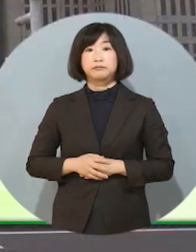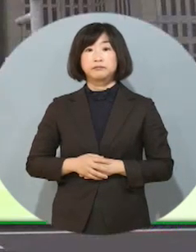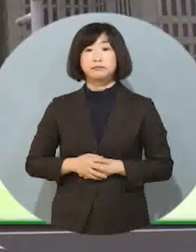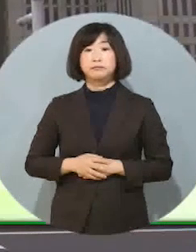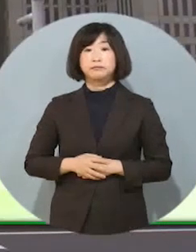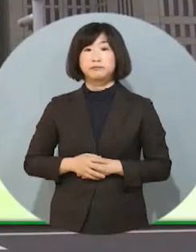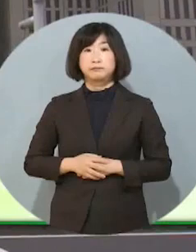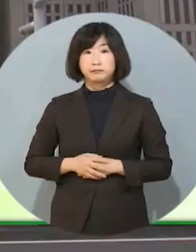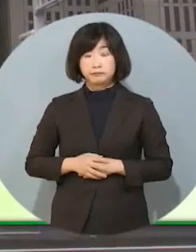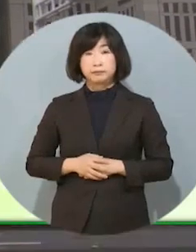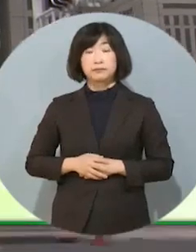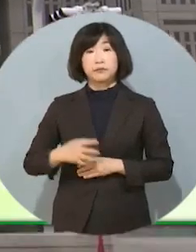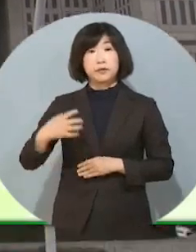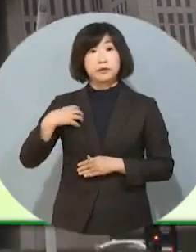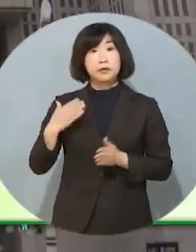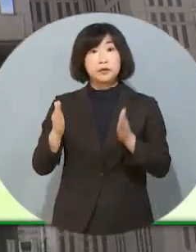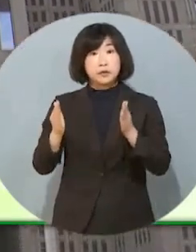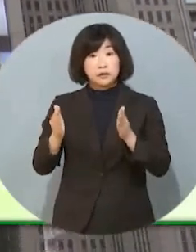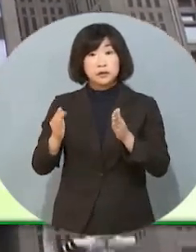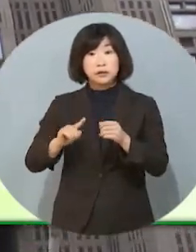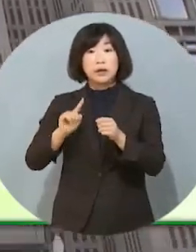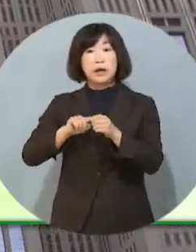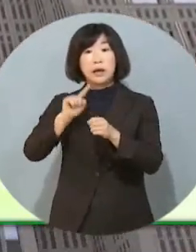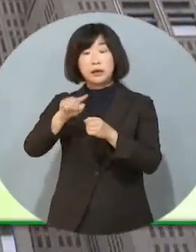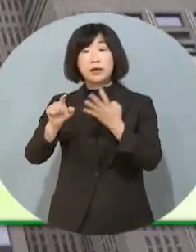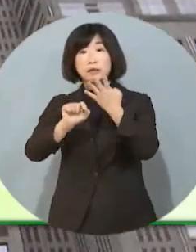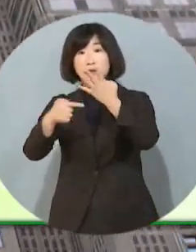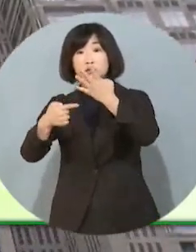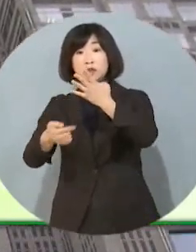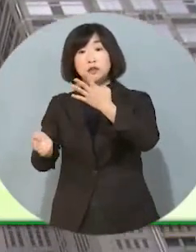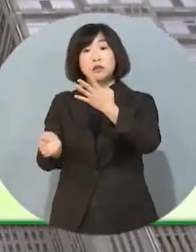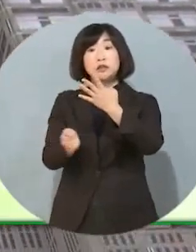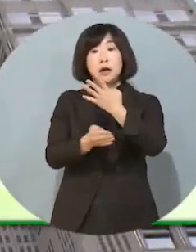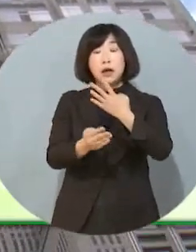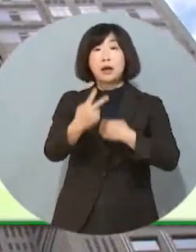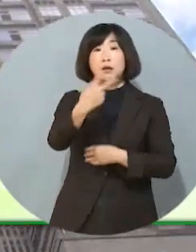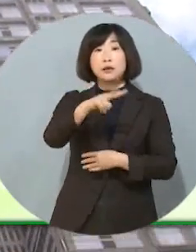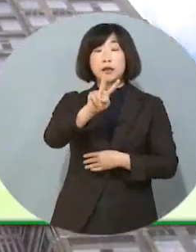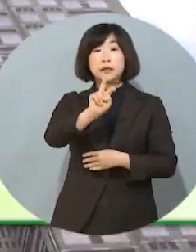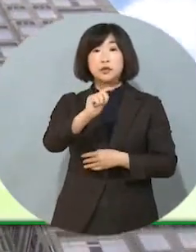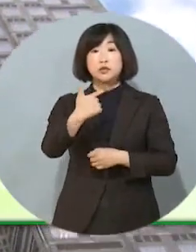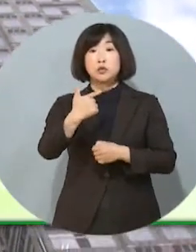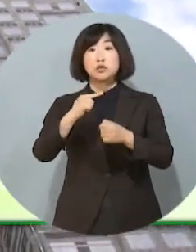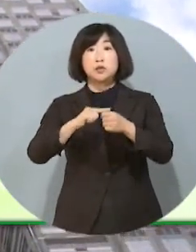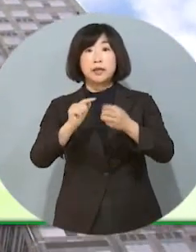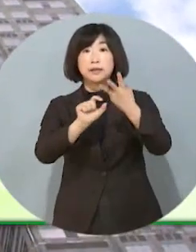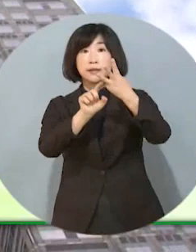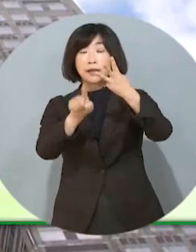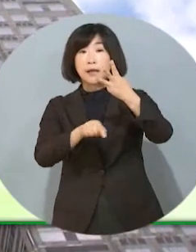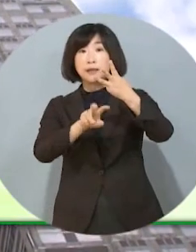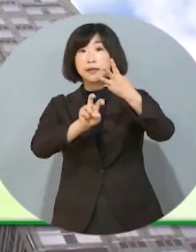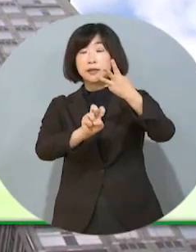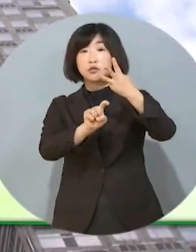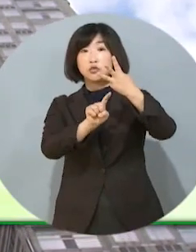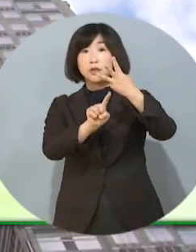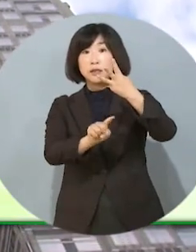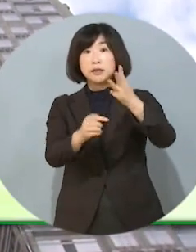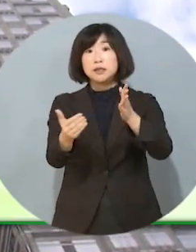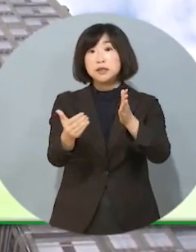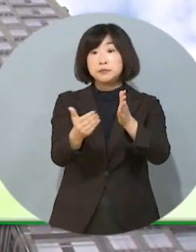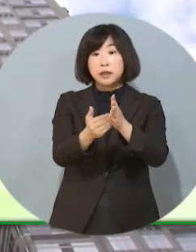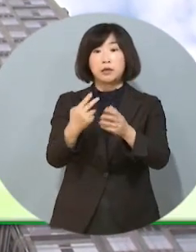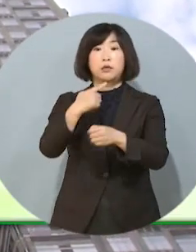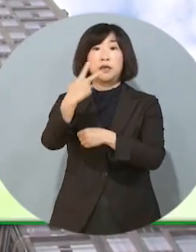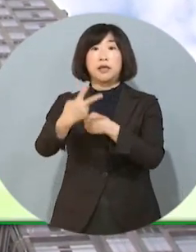です人気は来年4月1日から2026年3月31日までの2